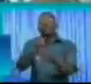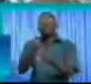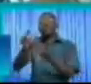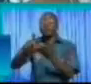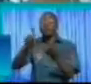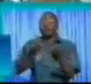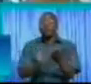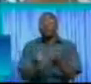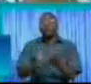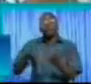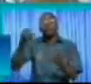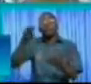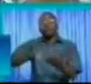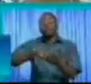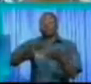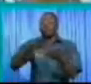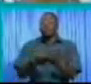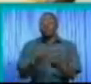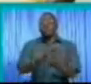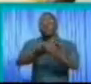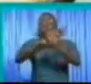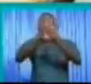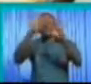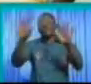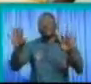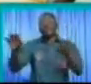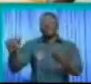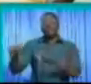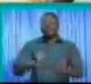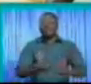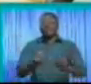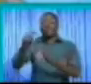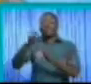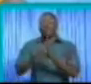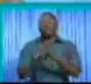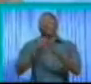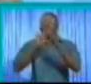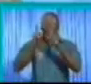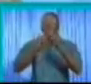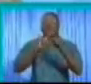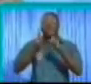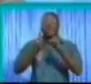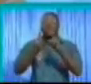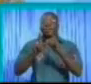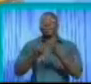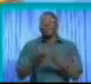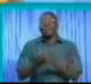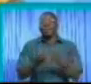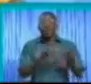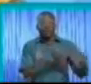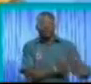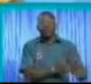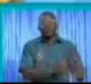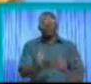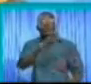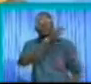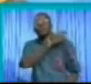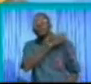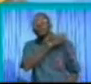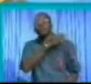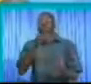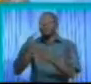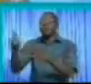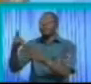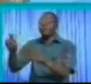législature dans le sens de la transparence de l'action parlementaire. De son côté, le chef du département de